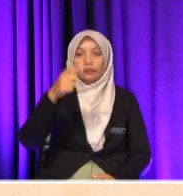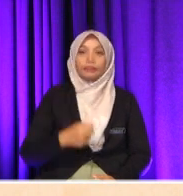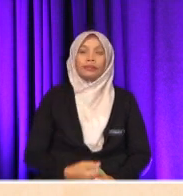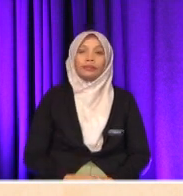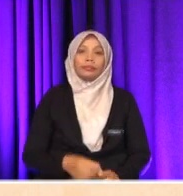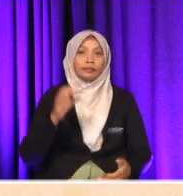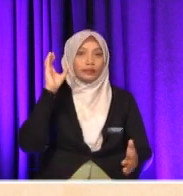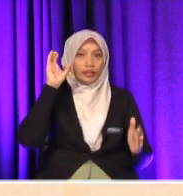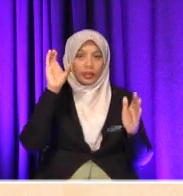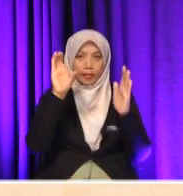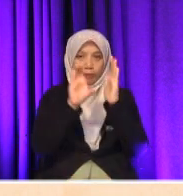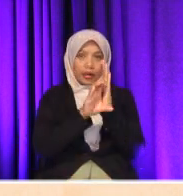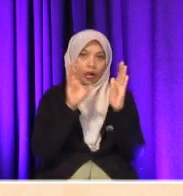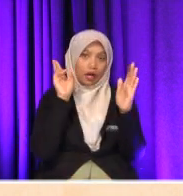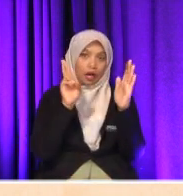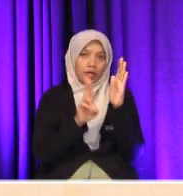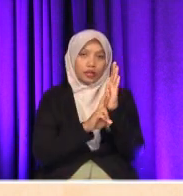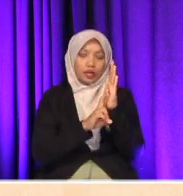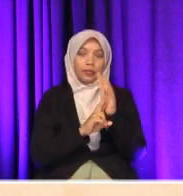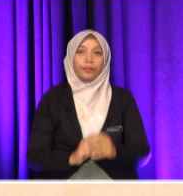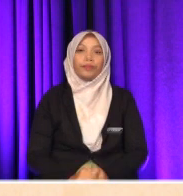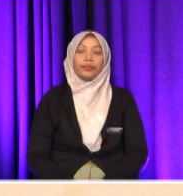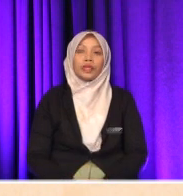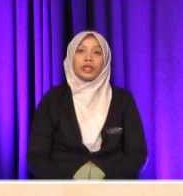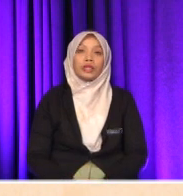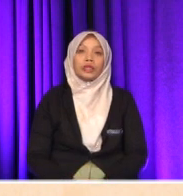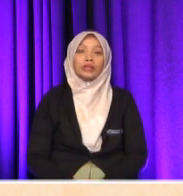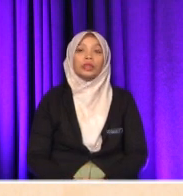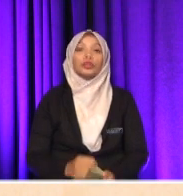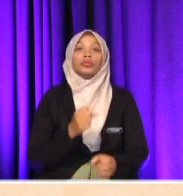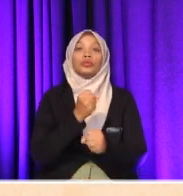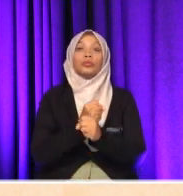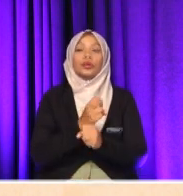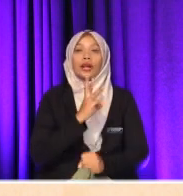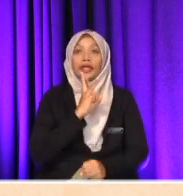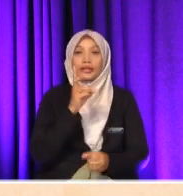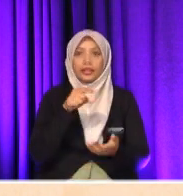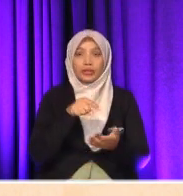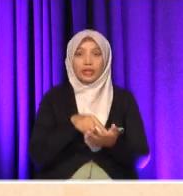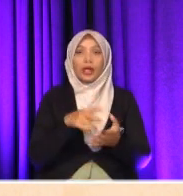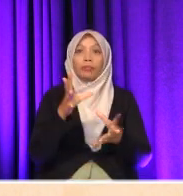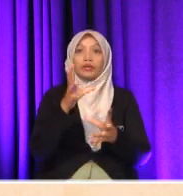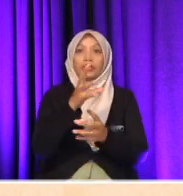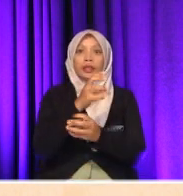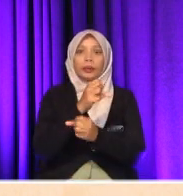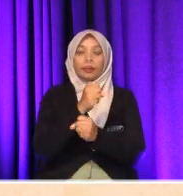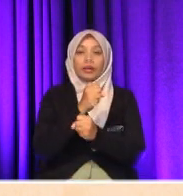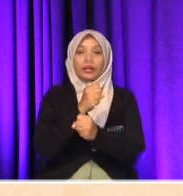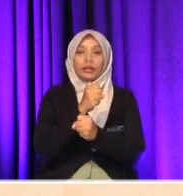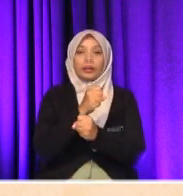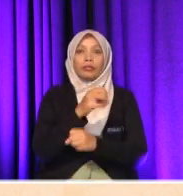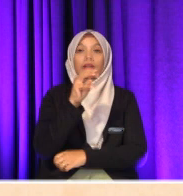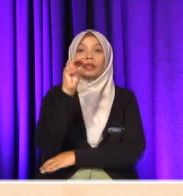gambar raja Oke coba lihat gambar aja sumber air ini diperoleh daripada mite oke